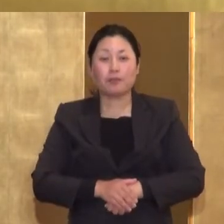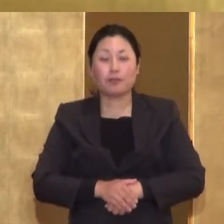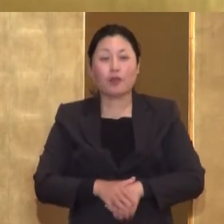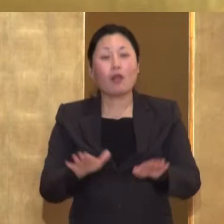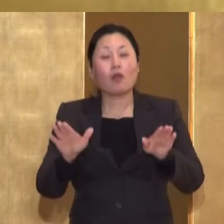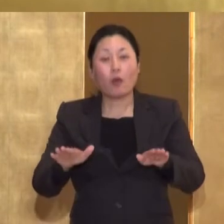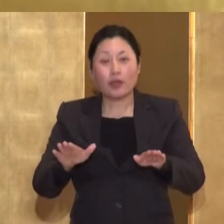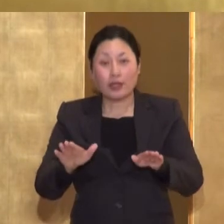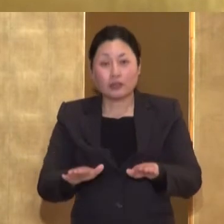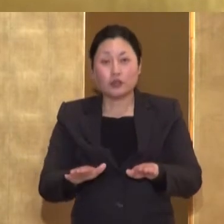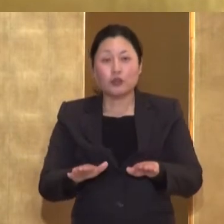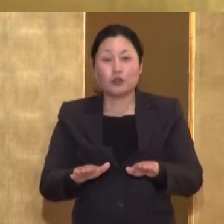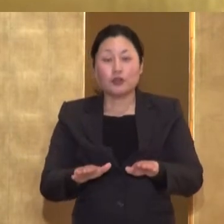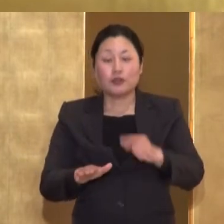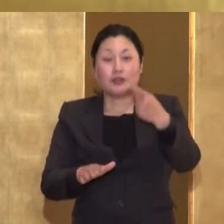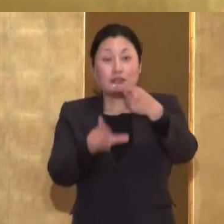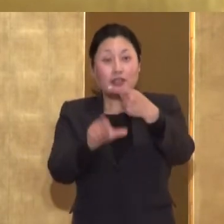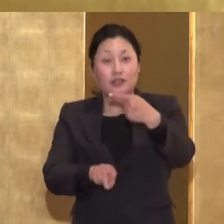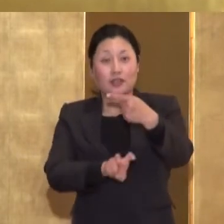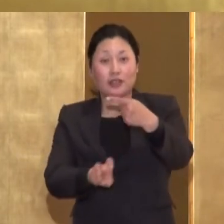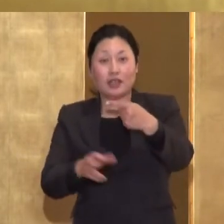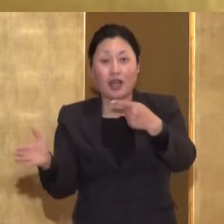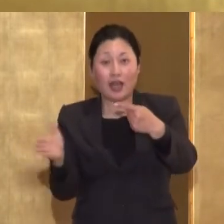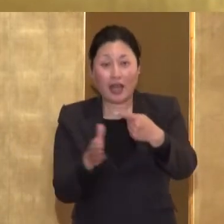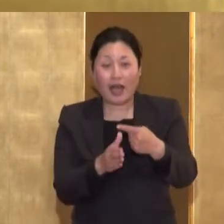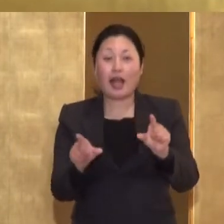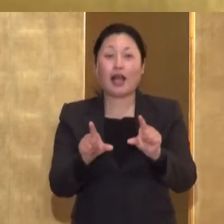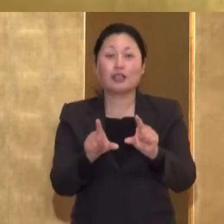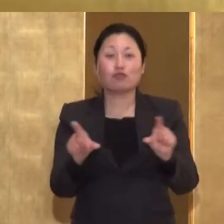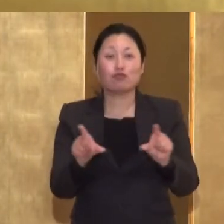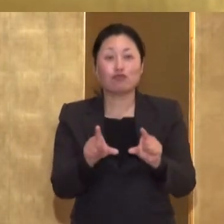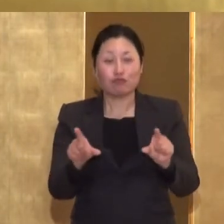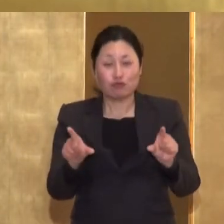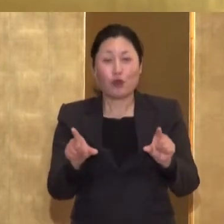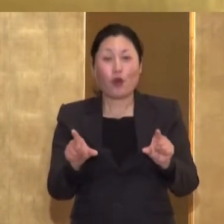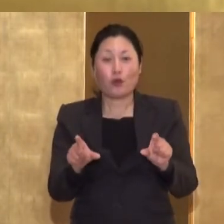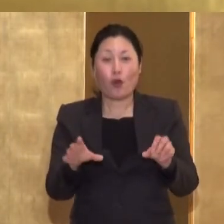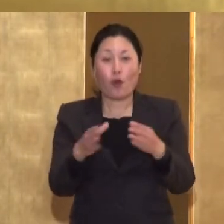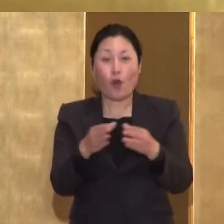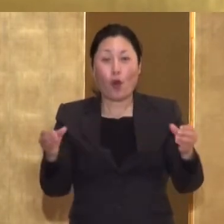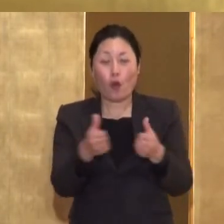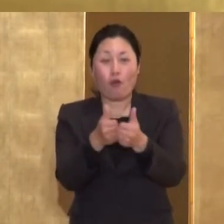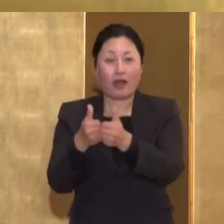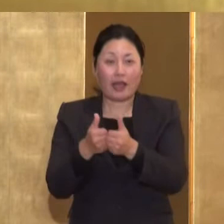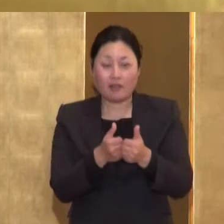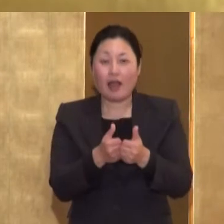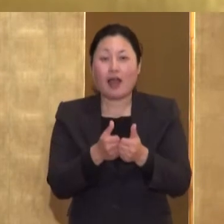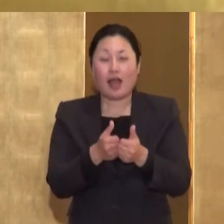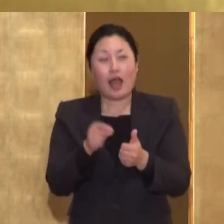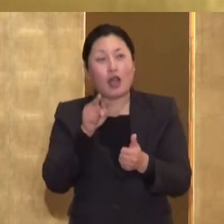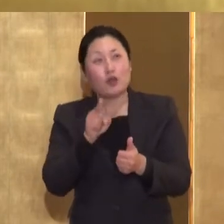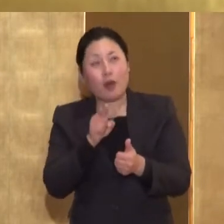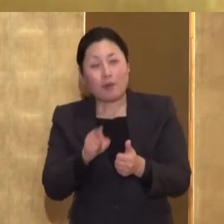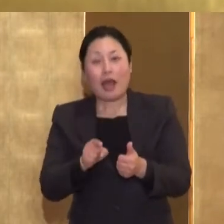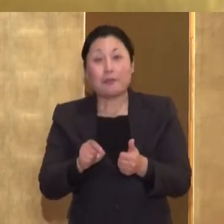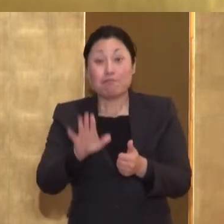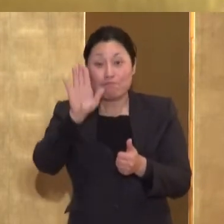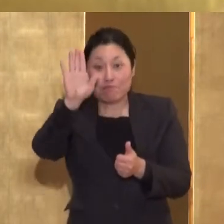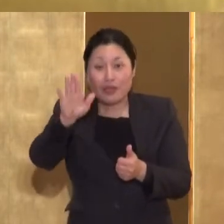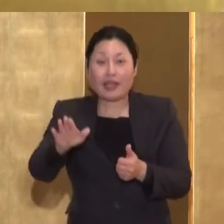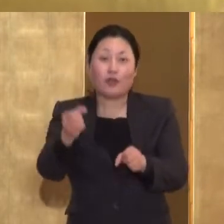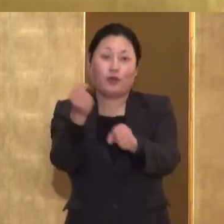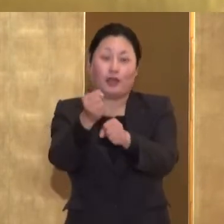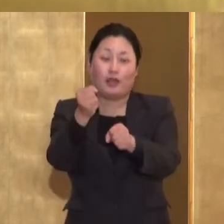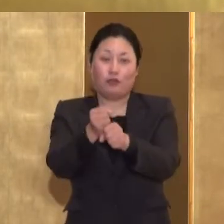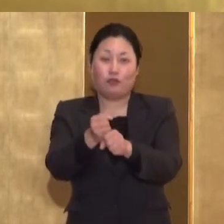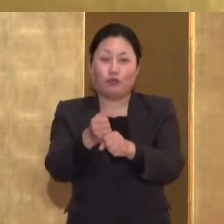今月20日から始まる通常国会は、いわば未来を開く国会であります。